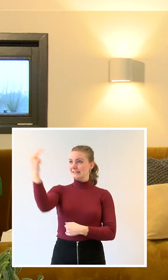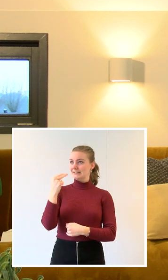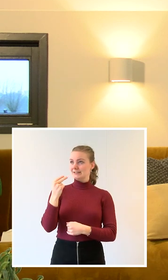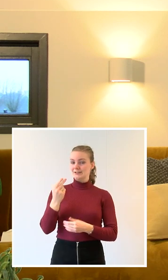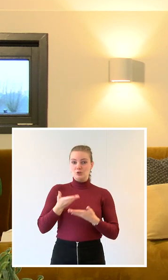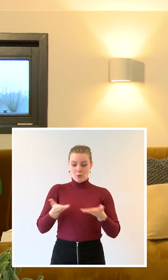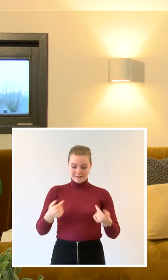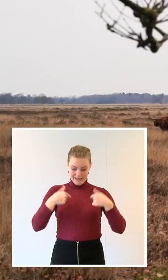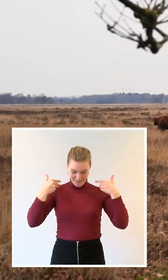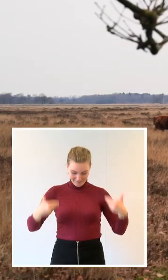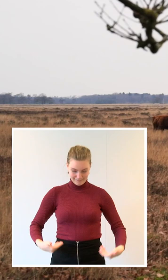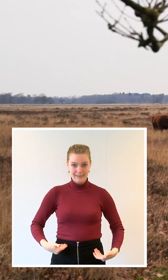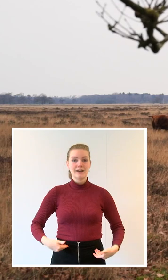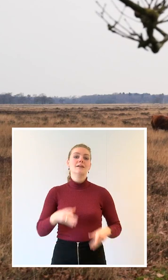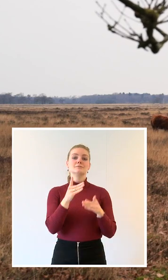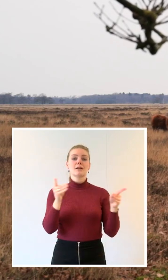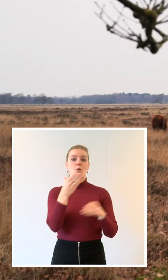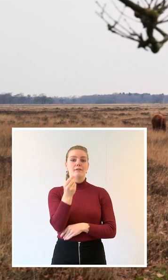139.